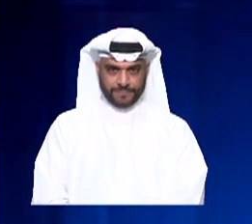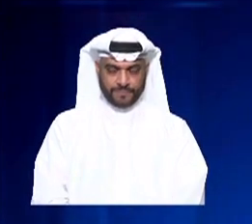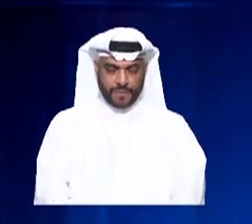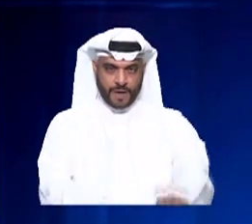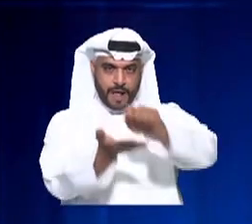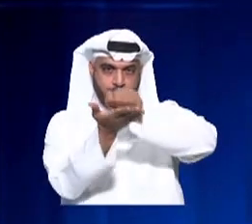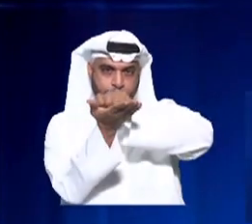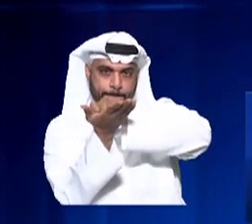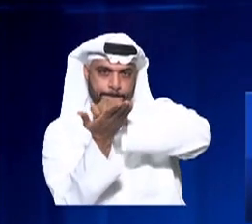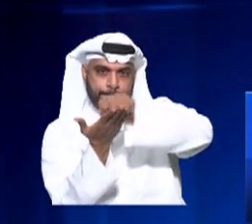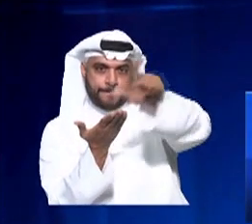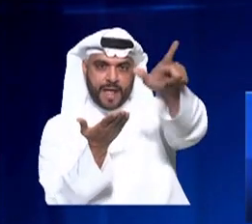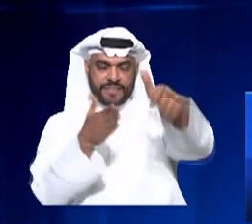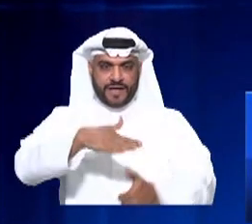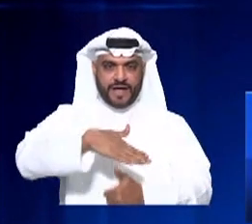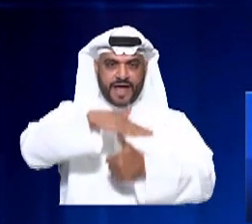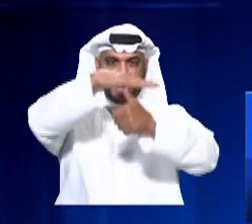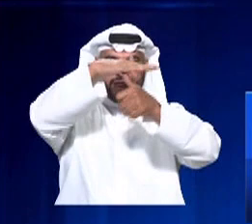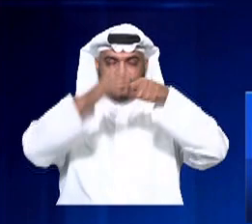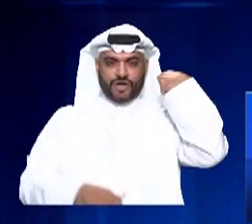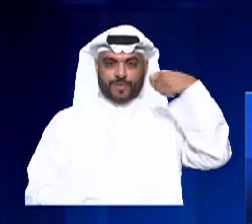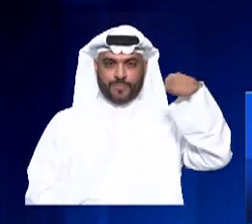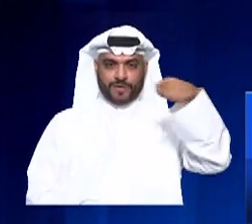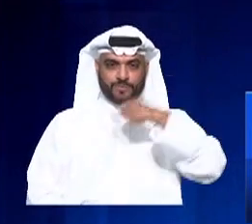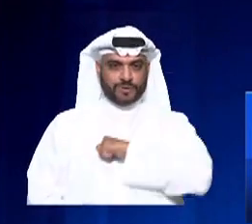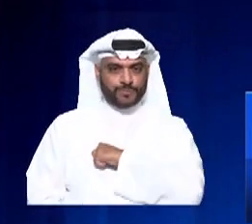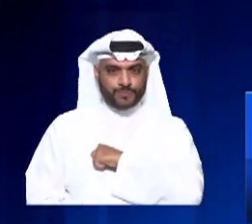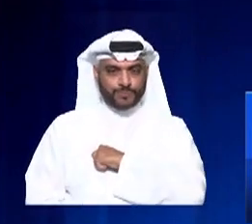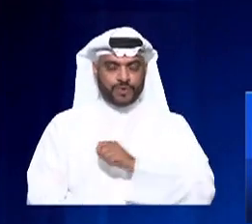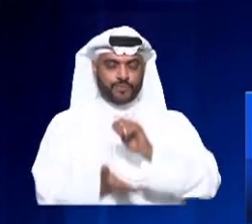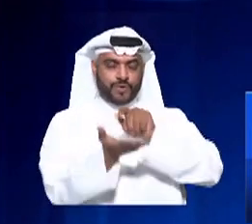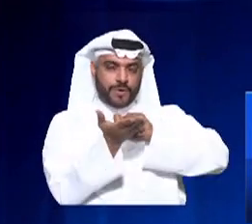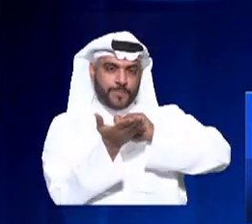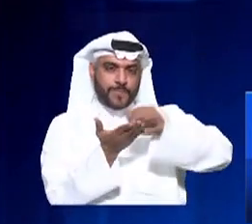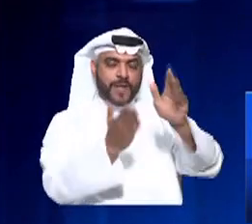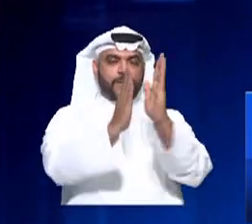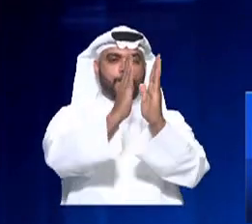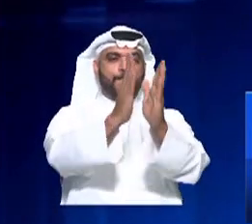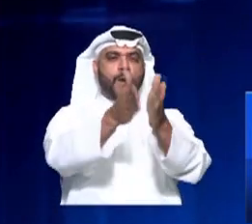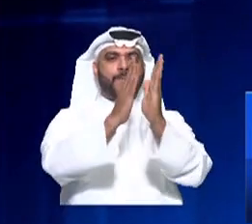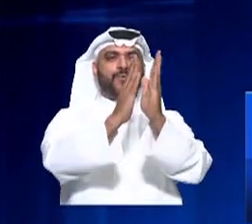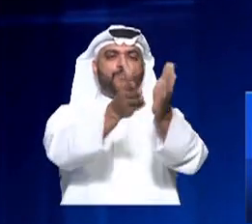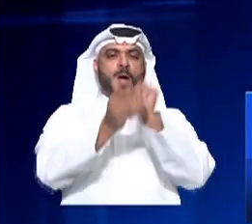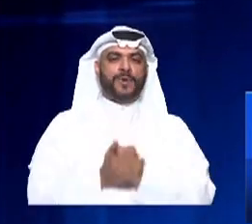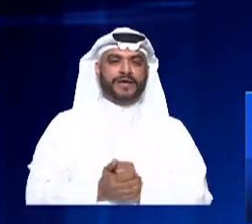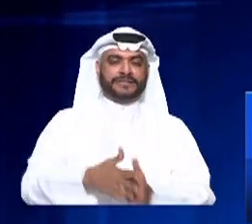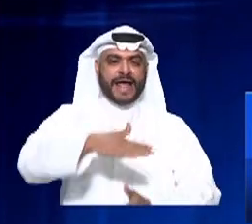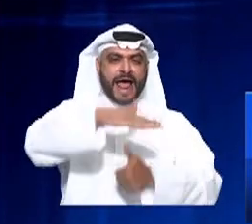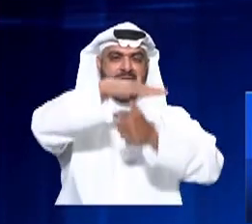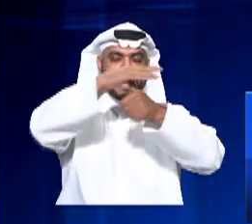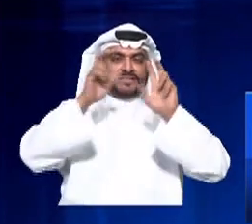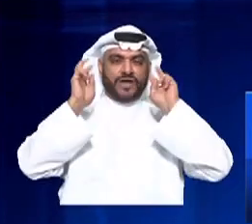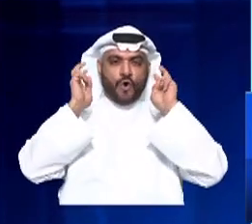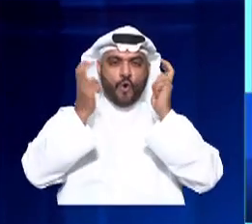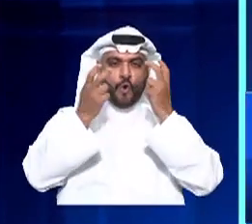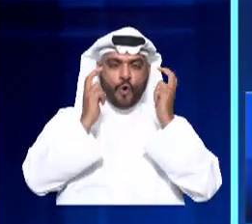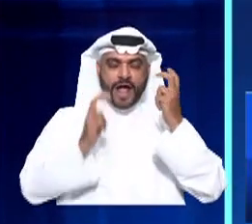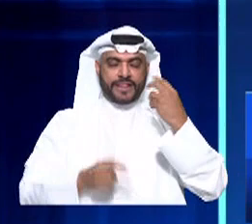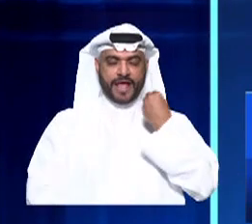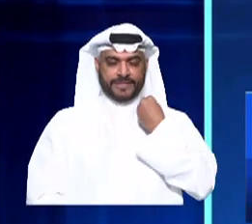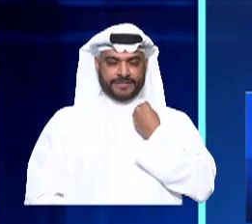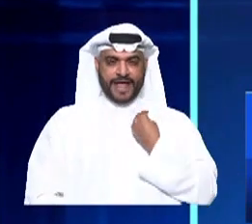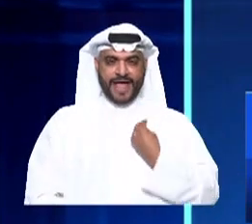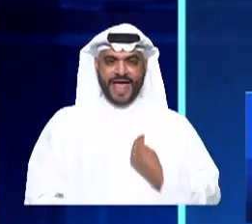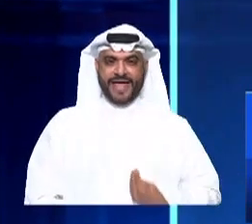كما بعث سمو الشيخ أحمد نواف الأحمد الصباح رئيس مجلس الوزراء حفظه الله ببرقية تهنئة إلى فخامة الرئيس